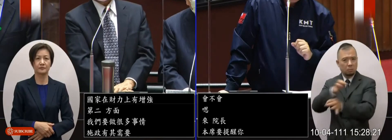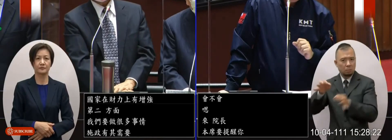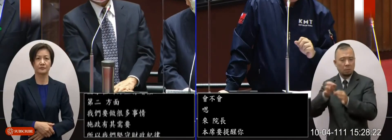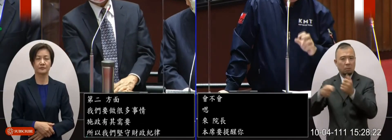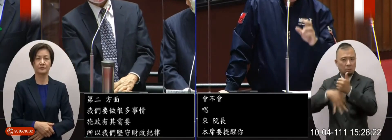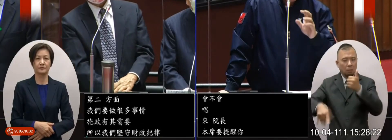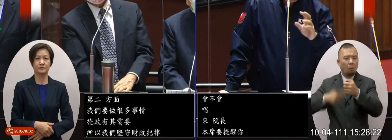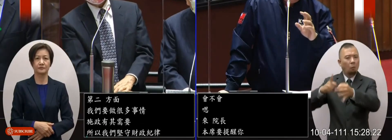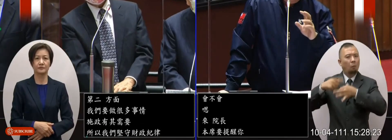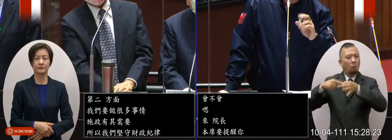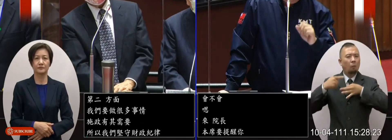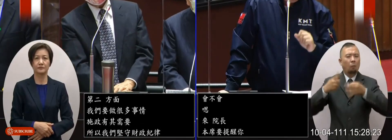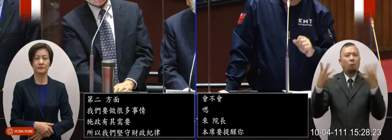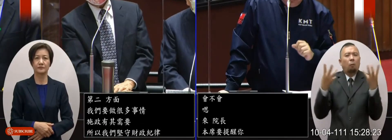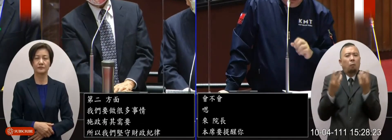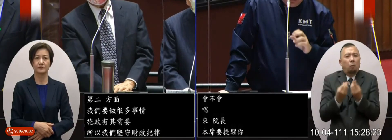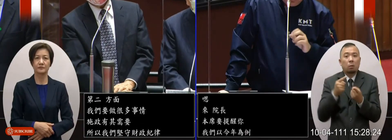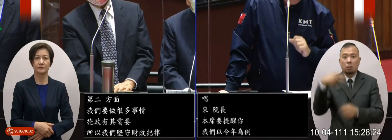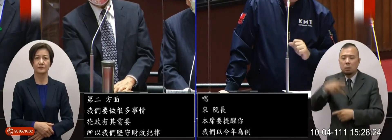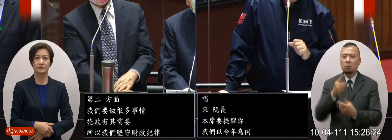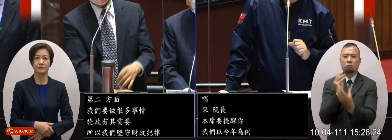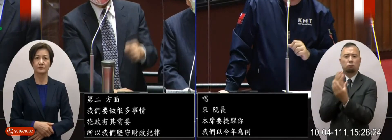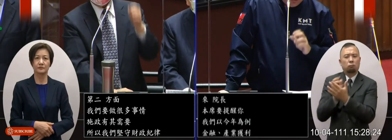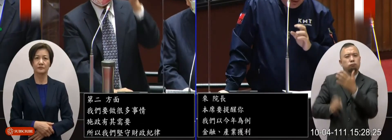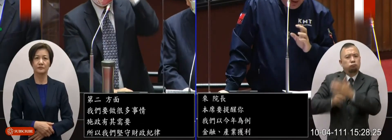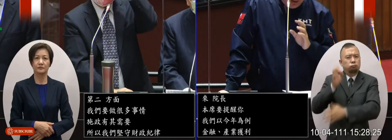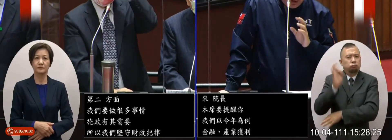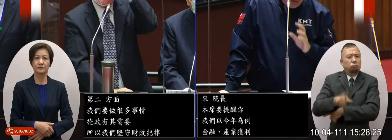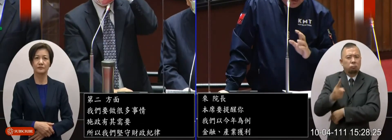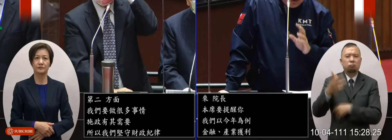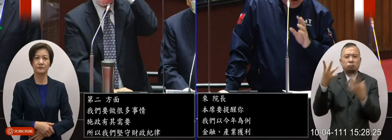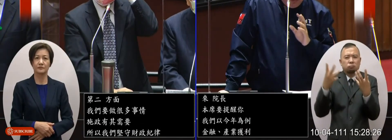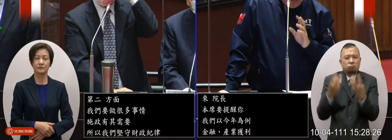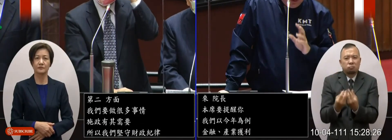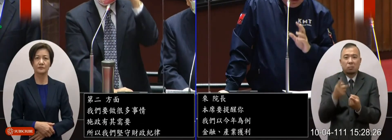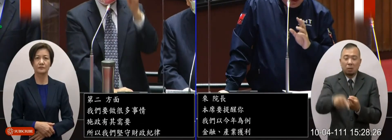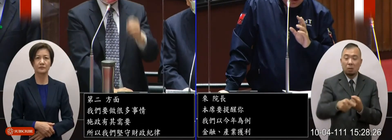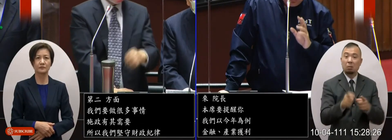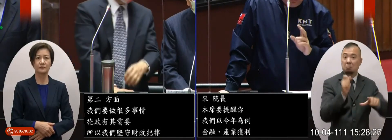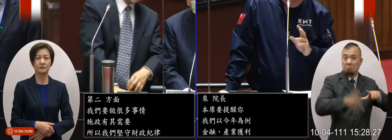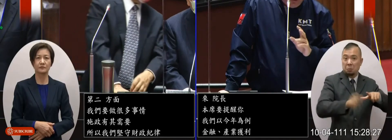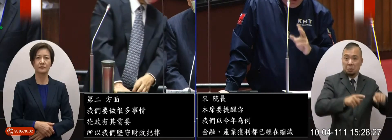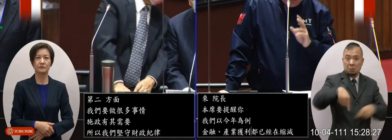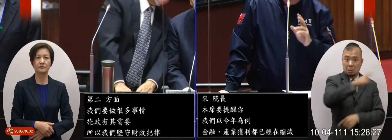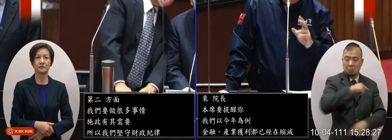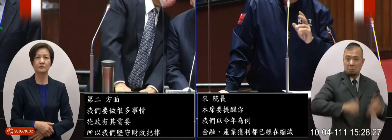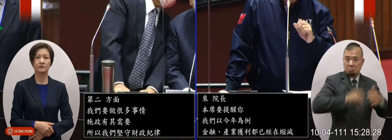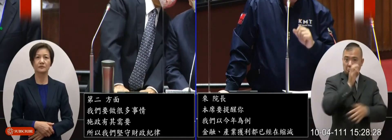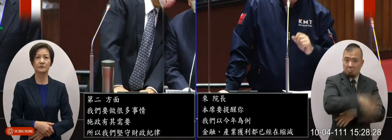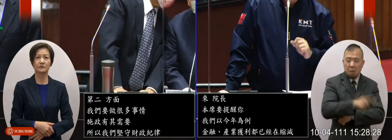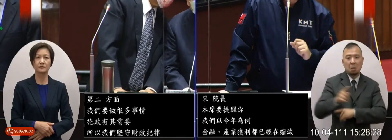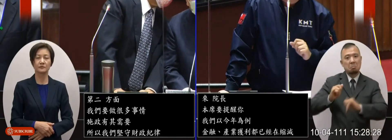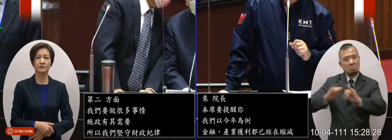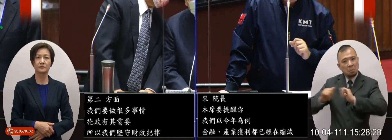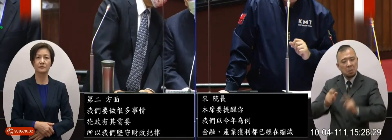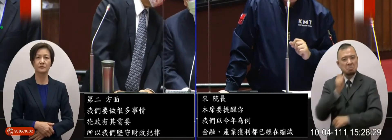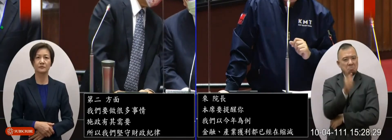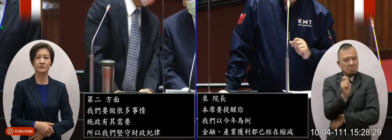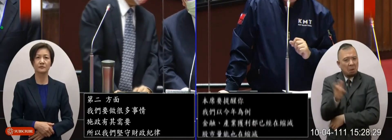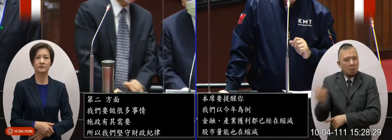在缩减，股市的量能也在缩减，企业投资跟民间的消费都在衰